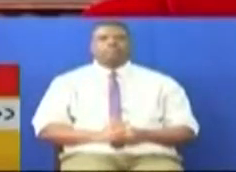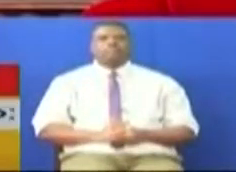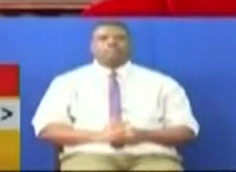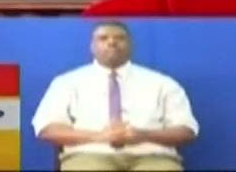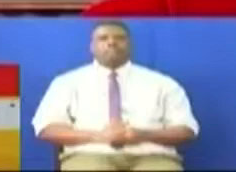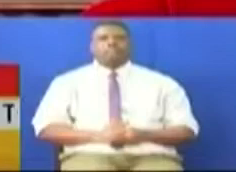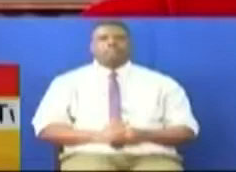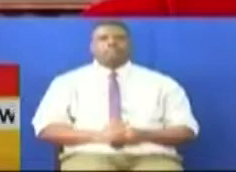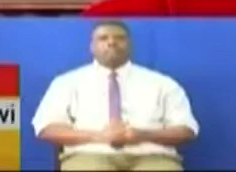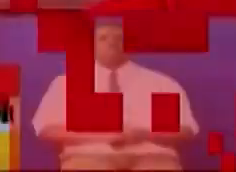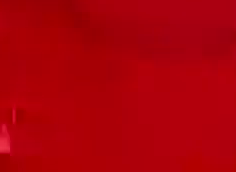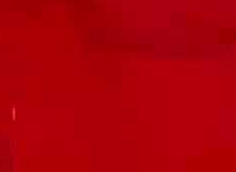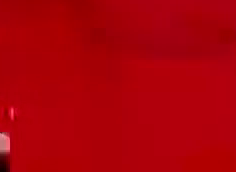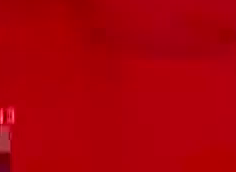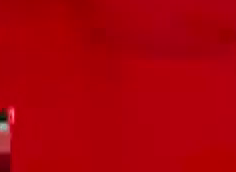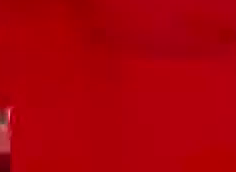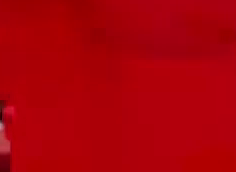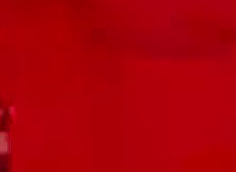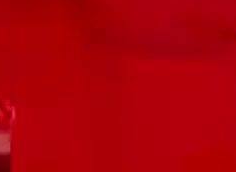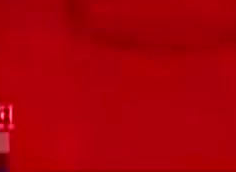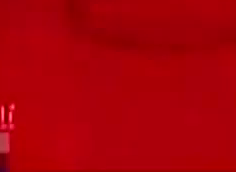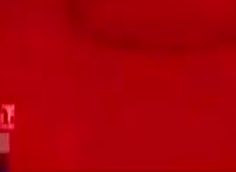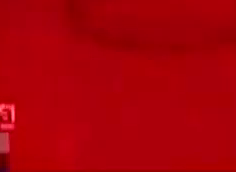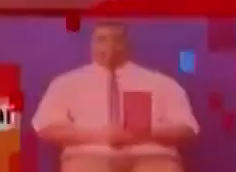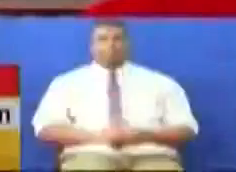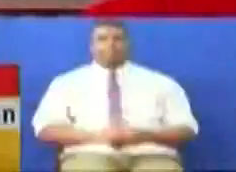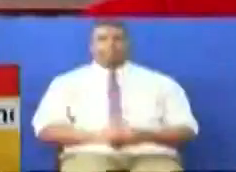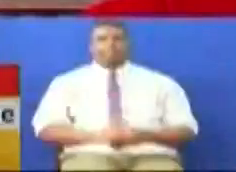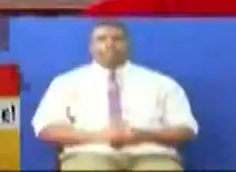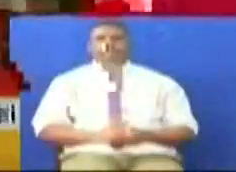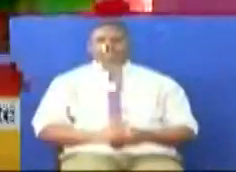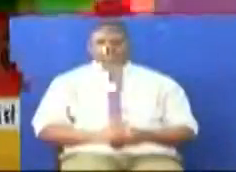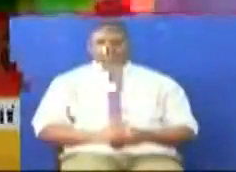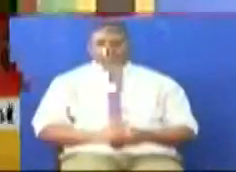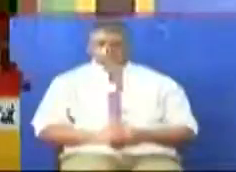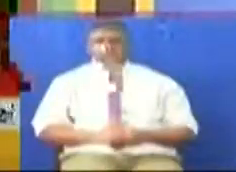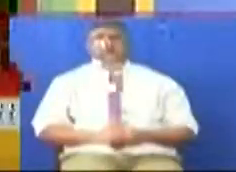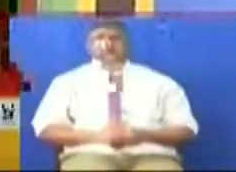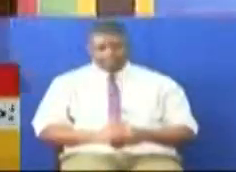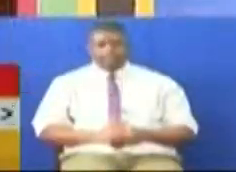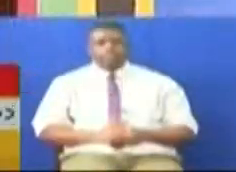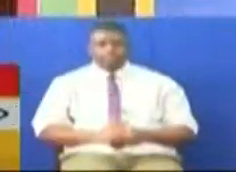Unipa fursa na mimi kuchangia taarifa ya CAG.